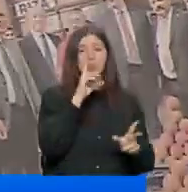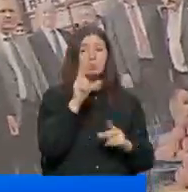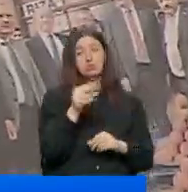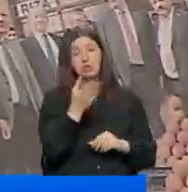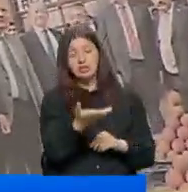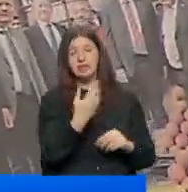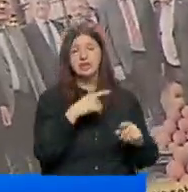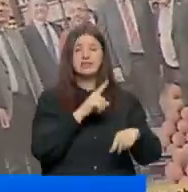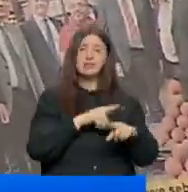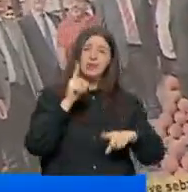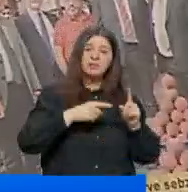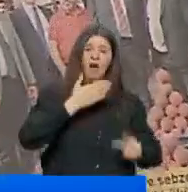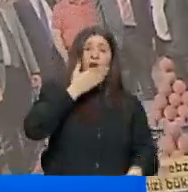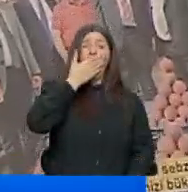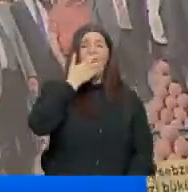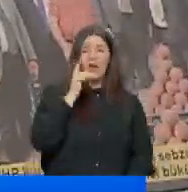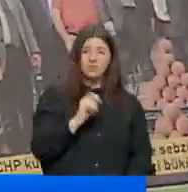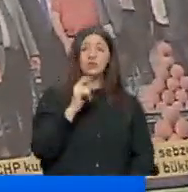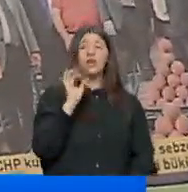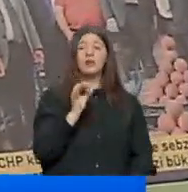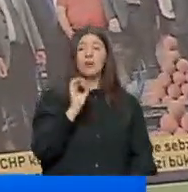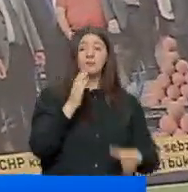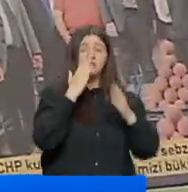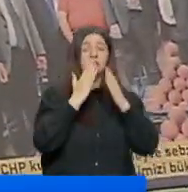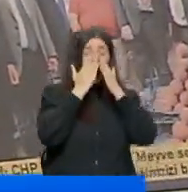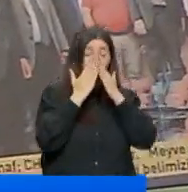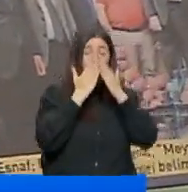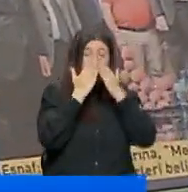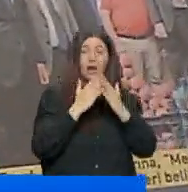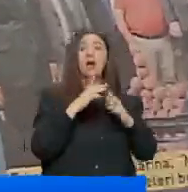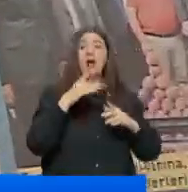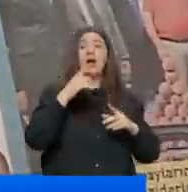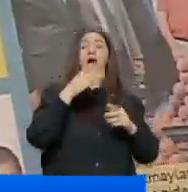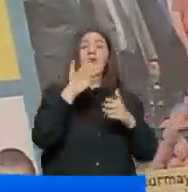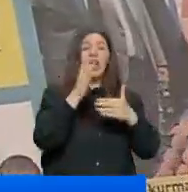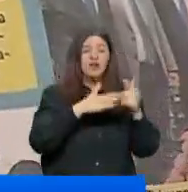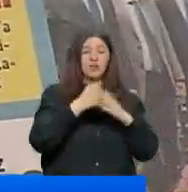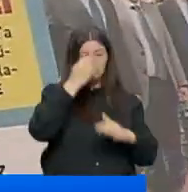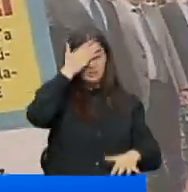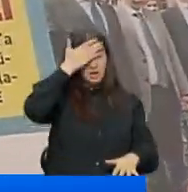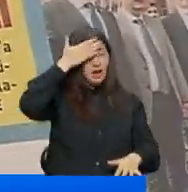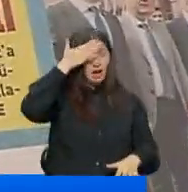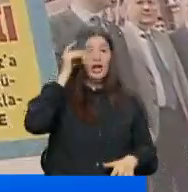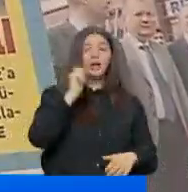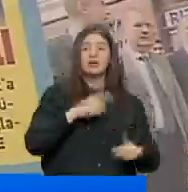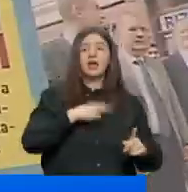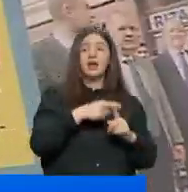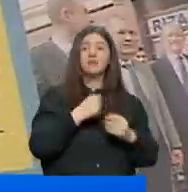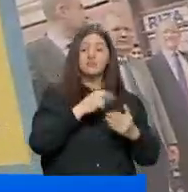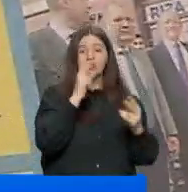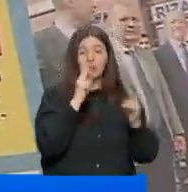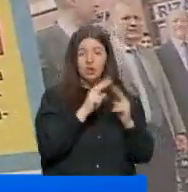uyuyacaktı. Zaman zaman esnedi, sık sık suratını ovuşturdu, avucuyla saçlarını karıştırdı. Ek bütçe